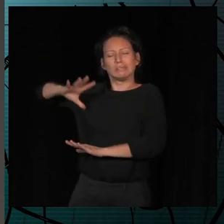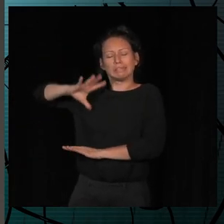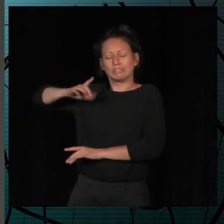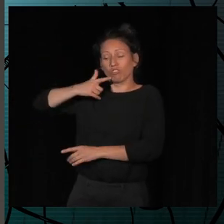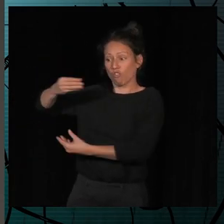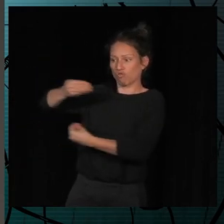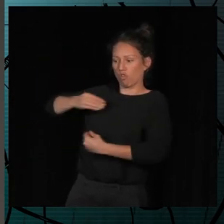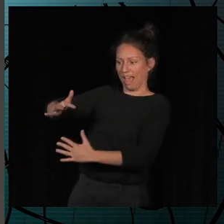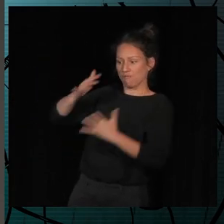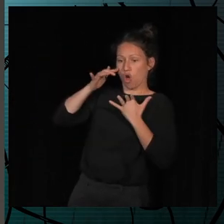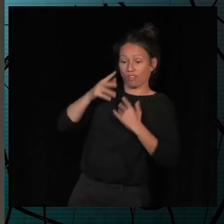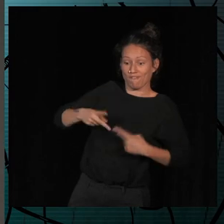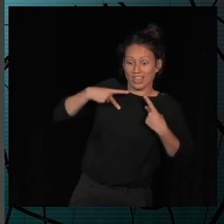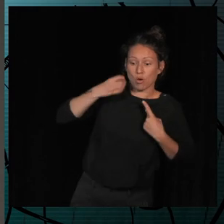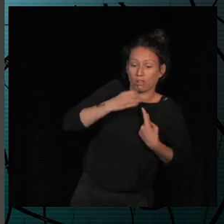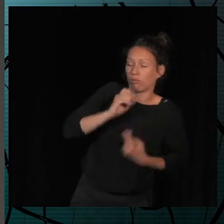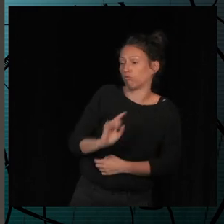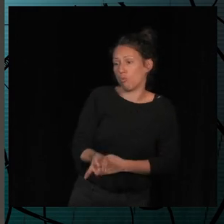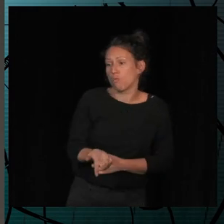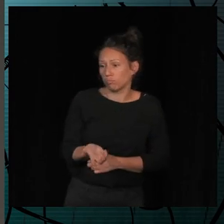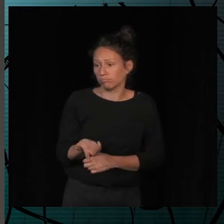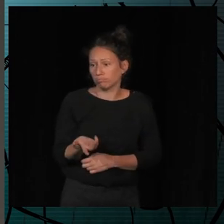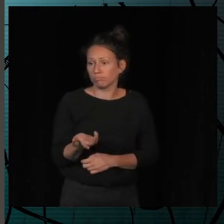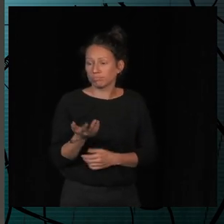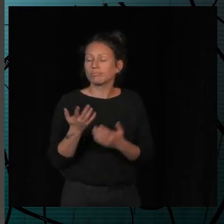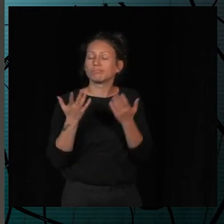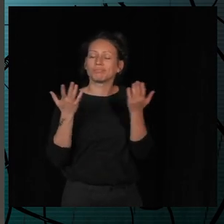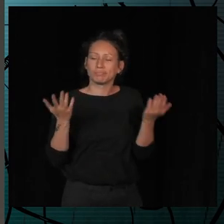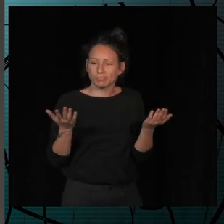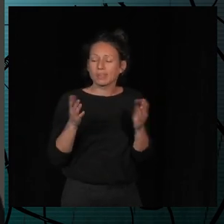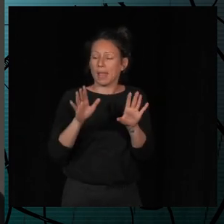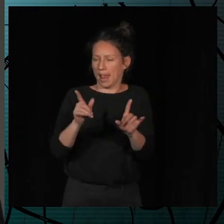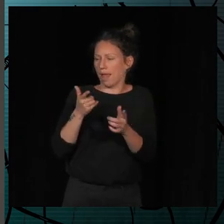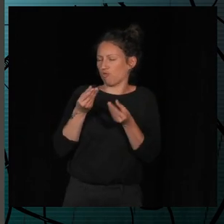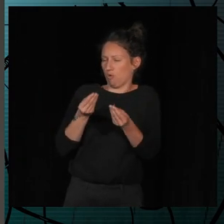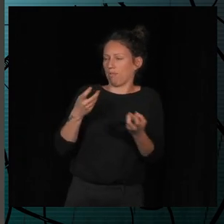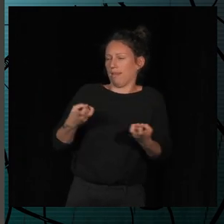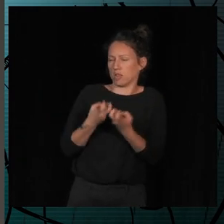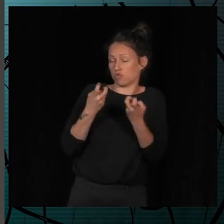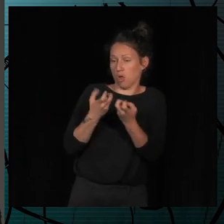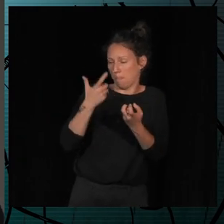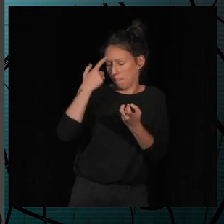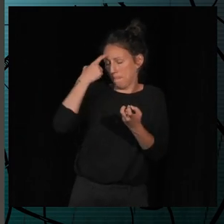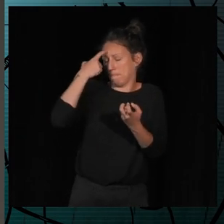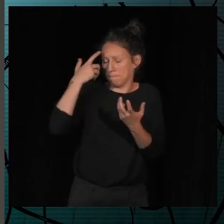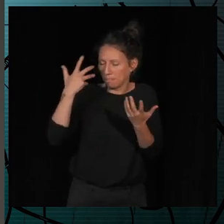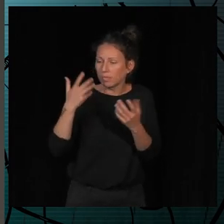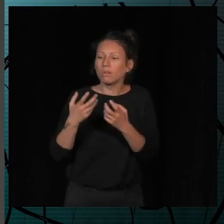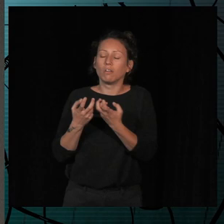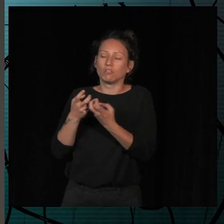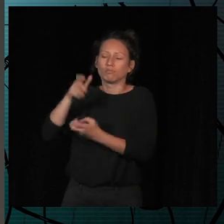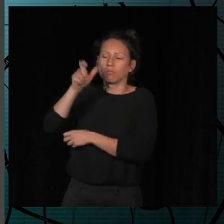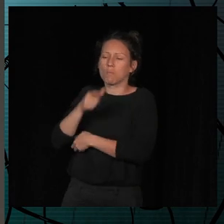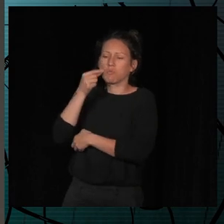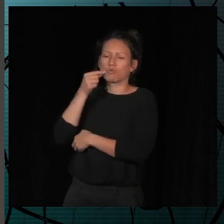donner sur la contextualisation un exemple parce que je trouve que c'est ça frappe encore beaucoup plus sur les jeux vidéos vous savez qu'il a un un monsieur qui s'appelle sunger qui a fait la